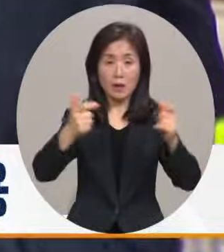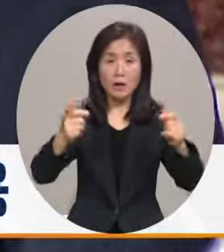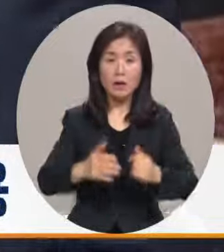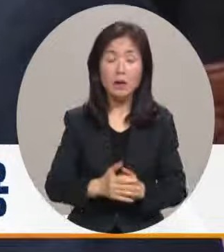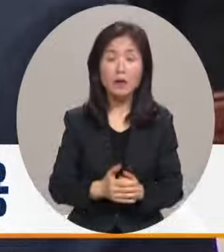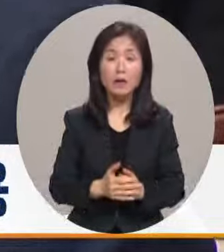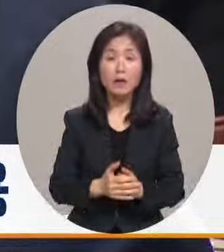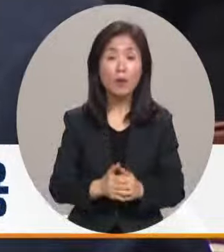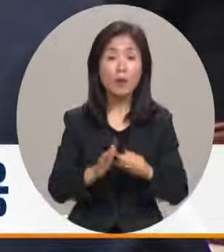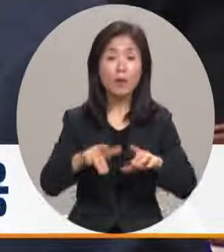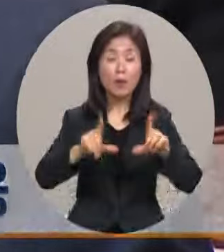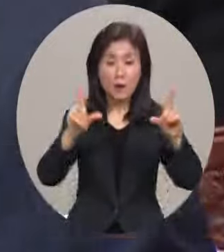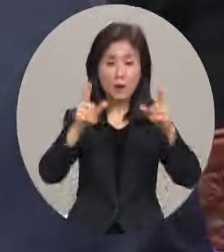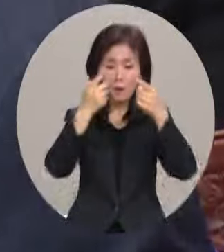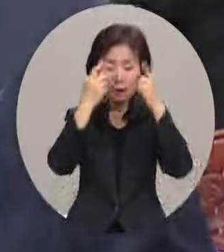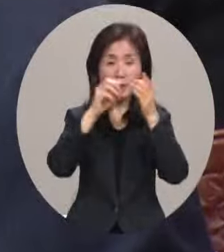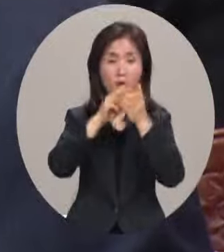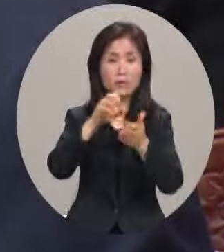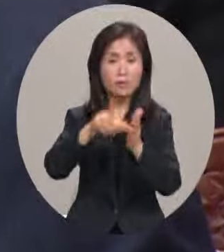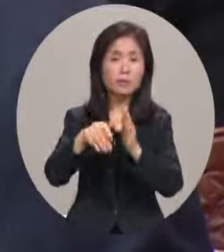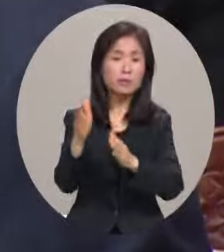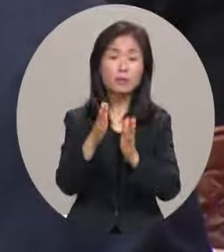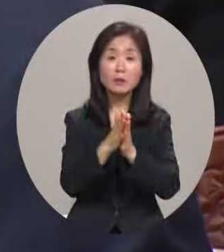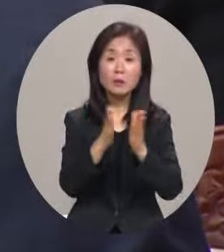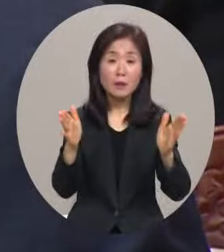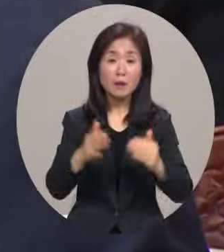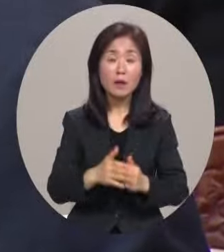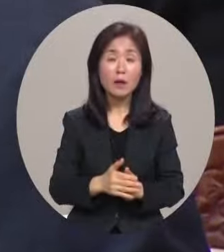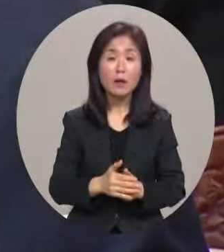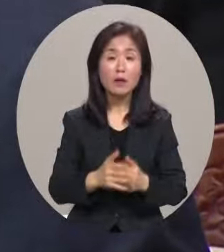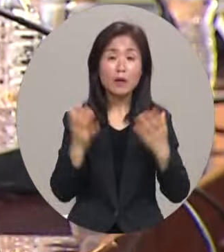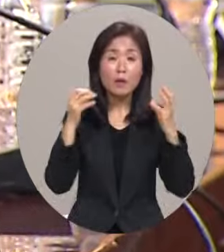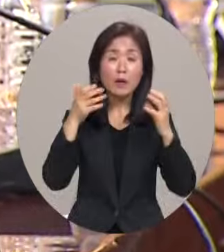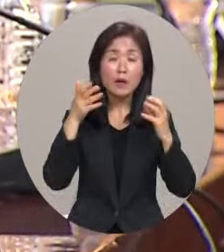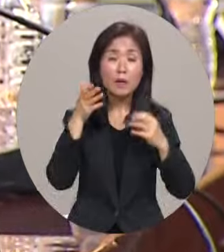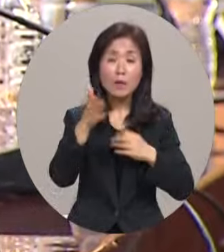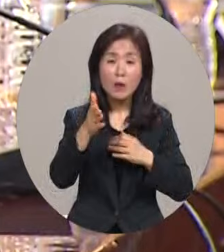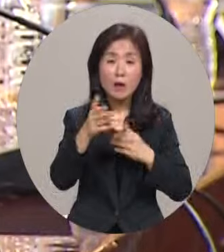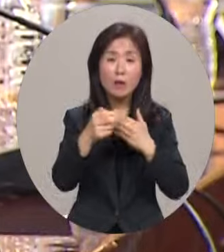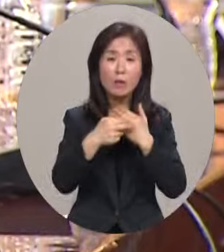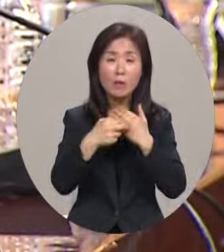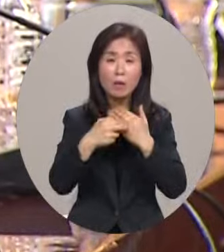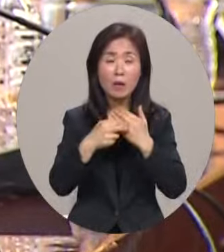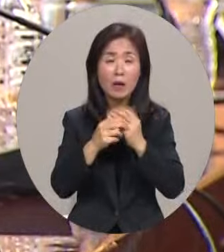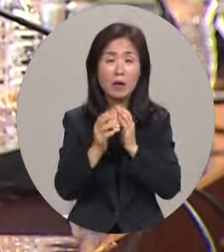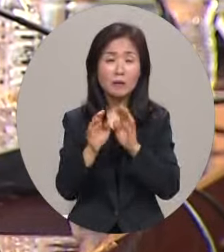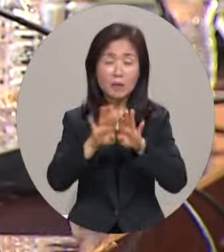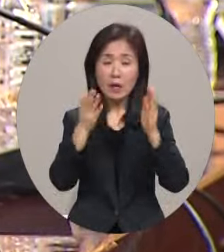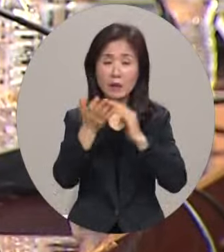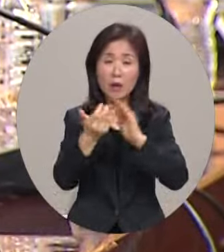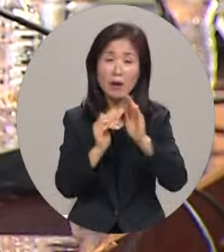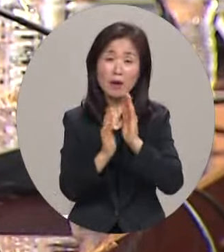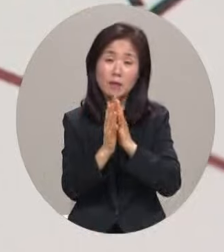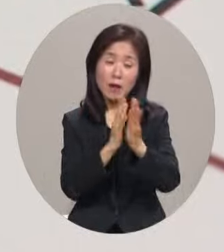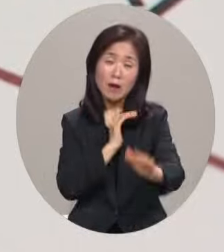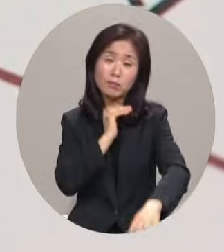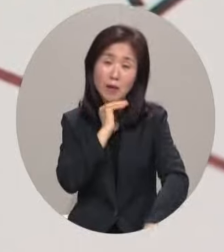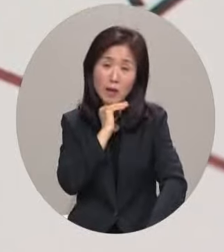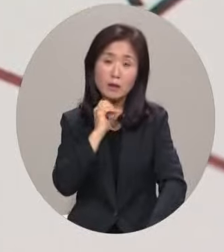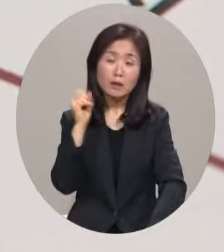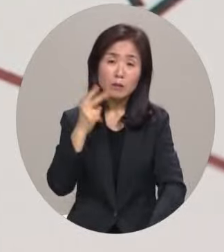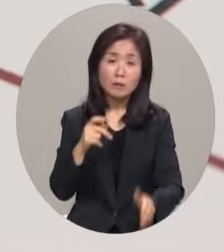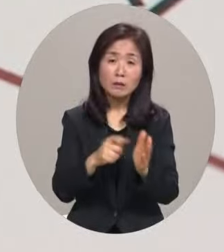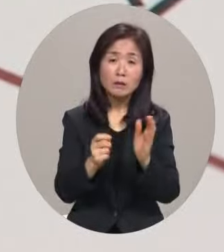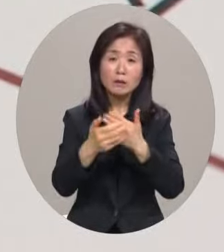올해 대입부터입니다. 이른바 소아과 오픈런과 응급실 뺑뺑이 등 필수 의료 분야의 문제를